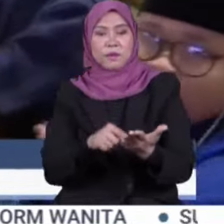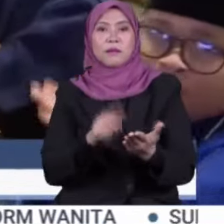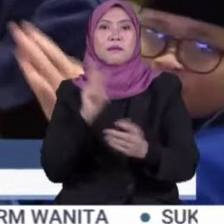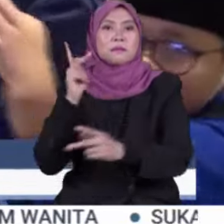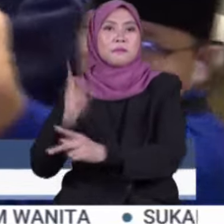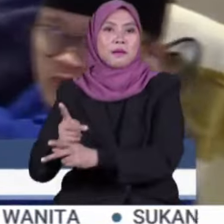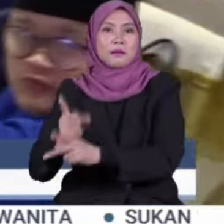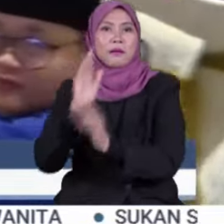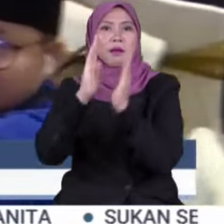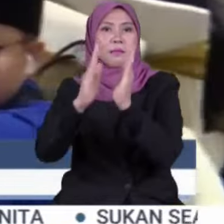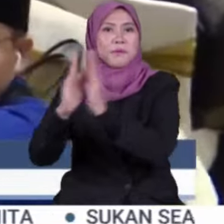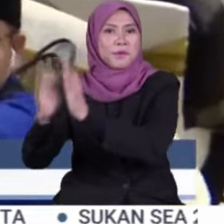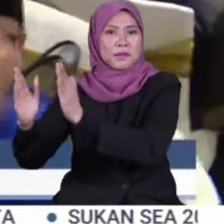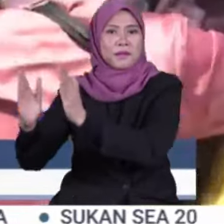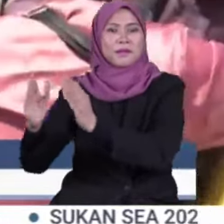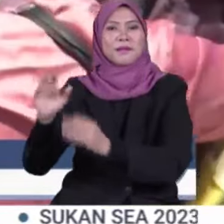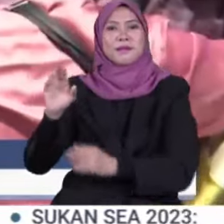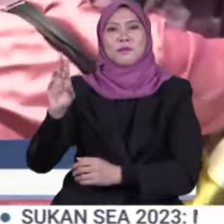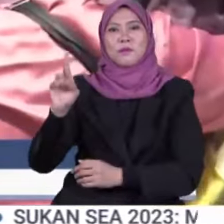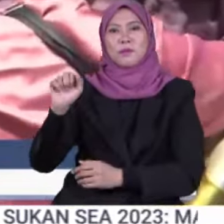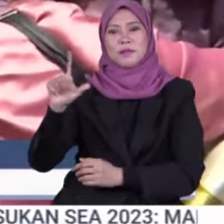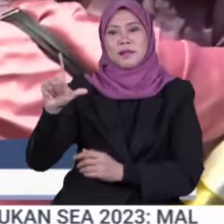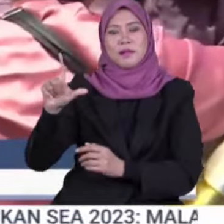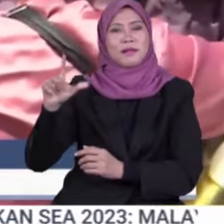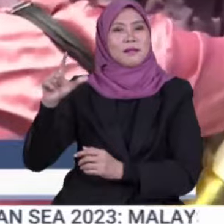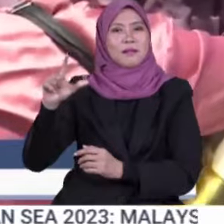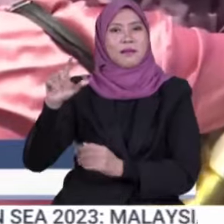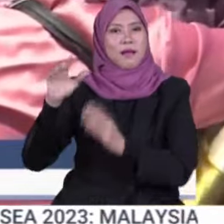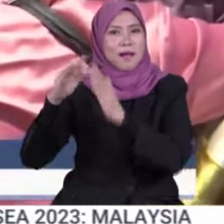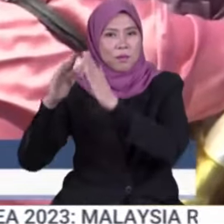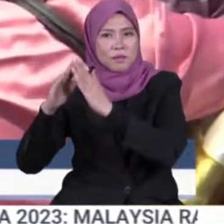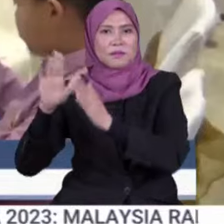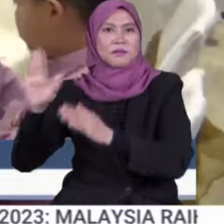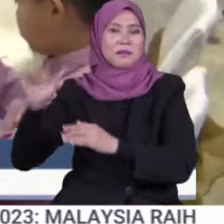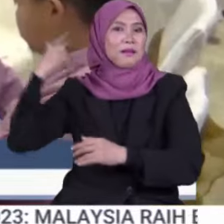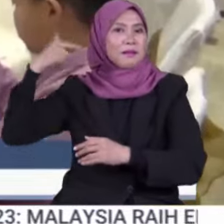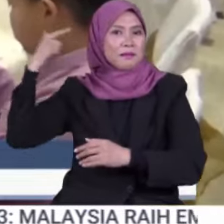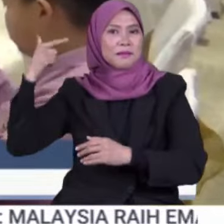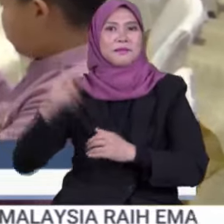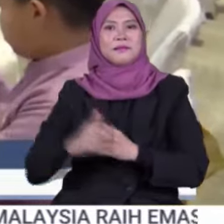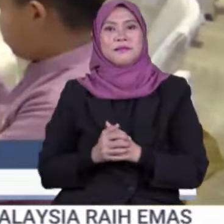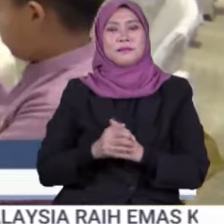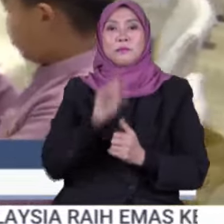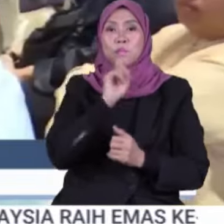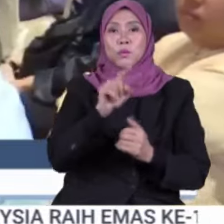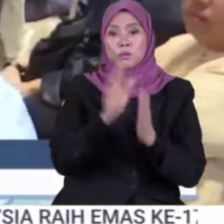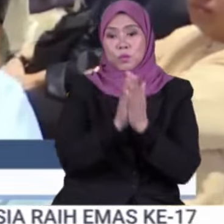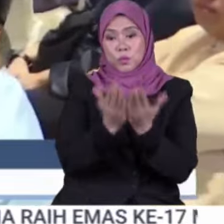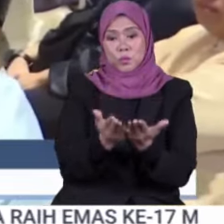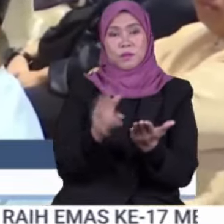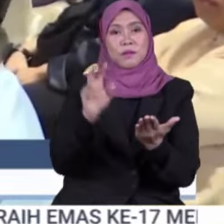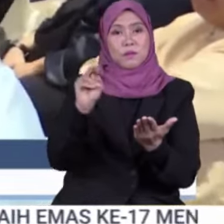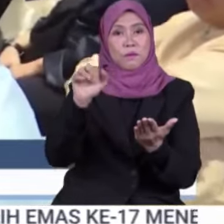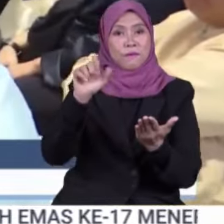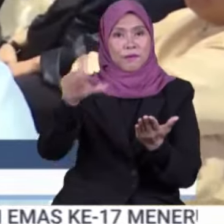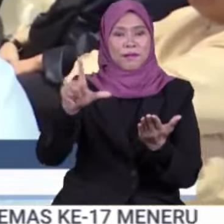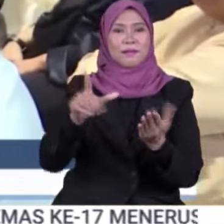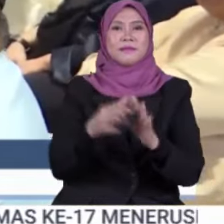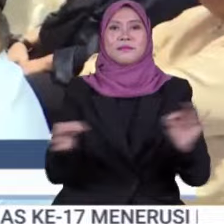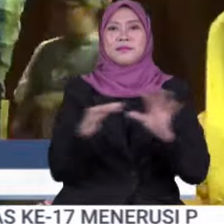sebuah perpustakaan iaitu Rhodes House of Library di London. Dato' Ammar Awang Tengah berkata novel terbitan berjudul